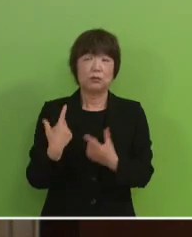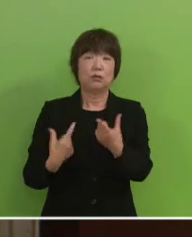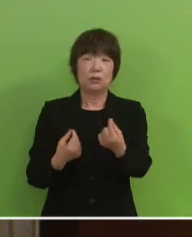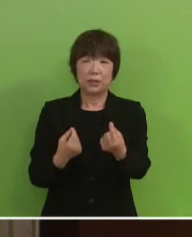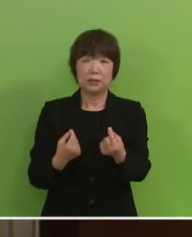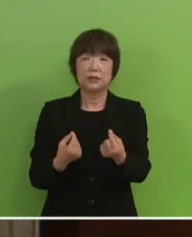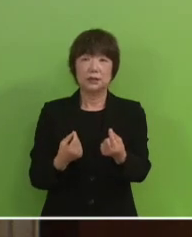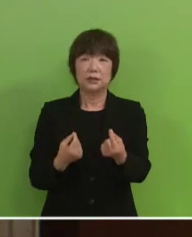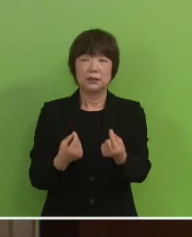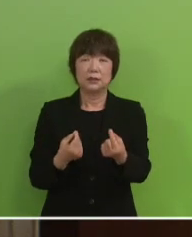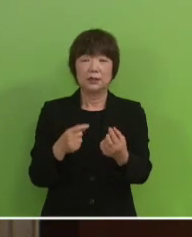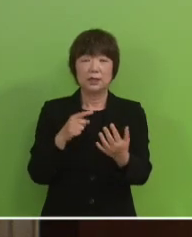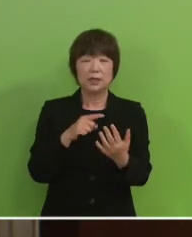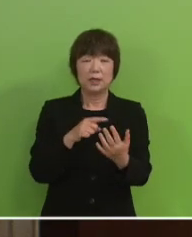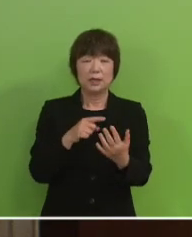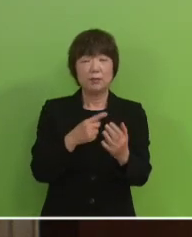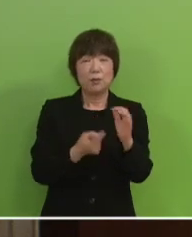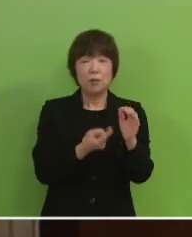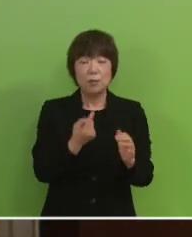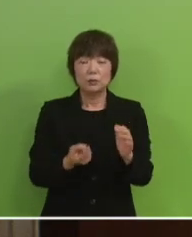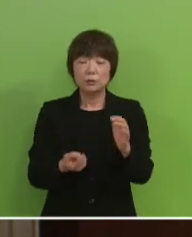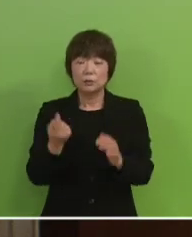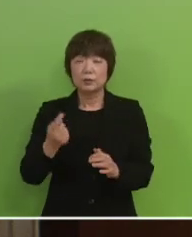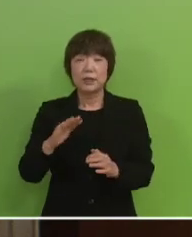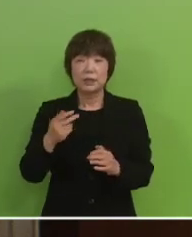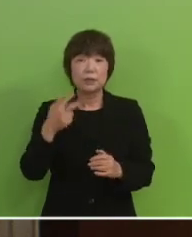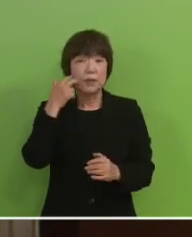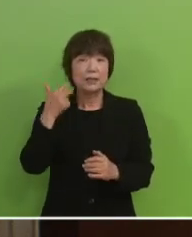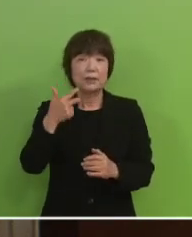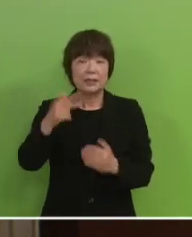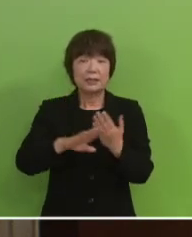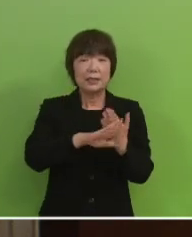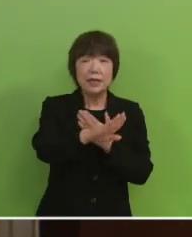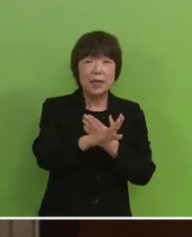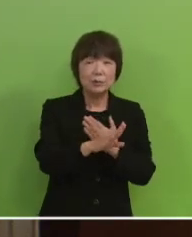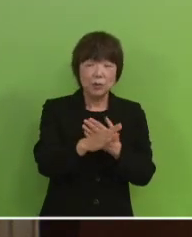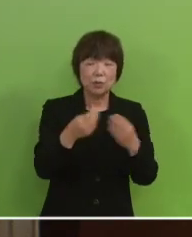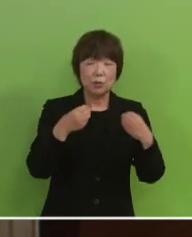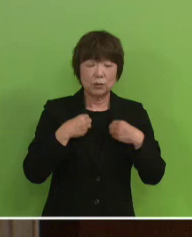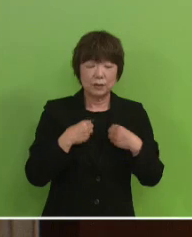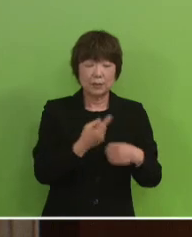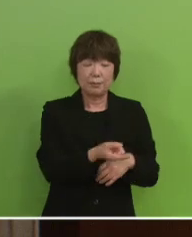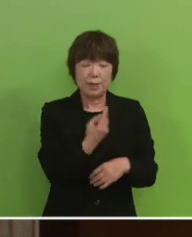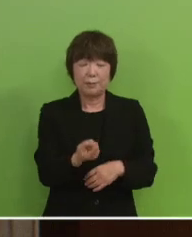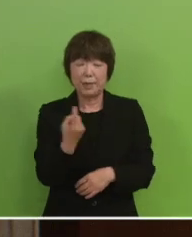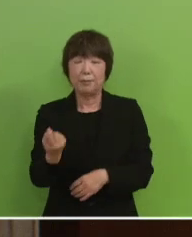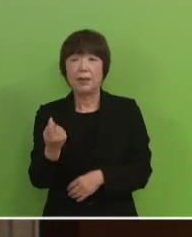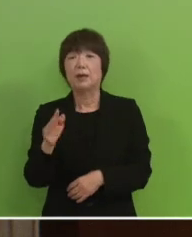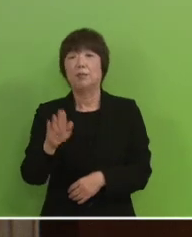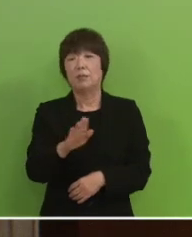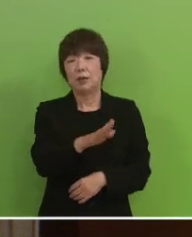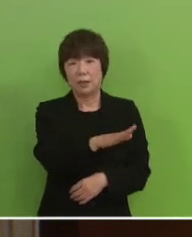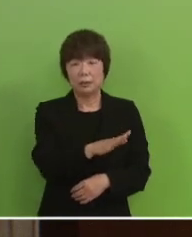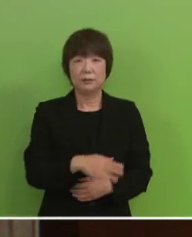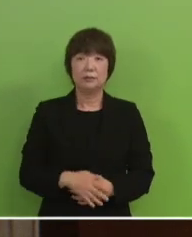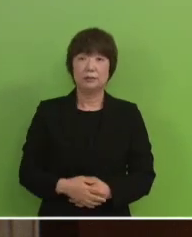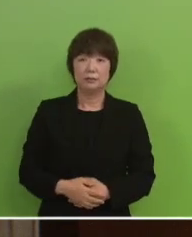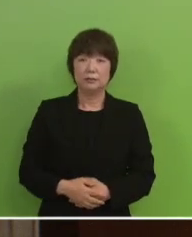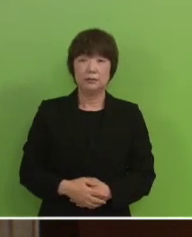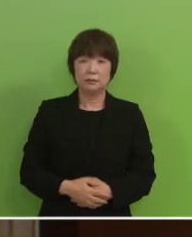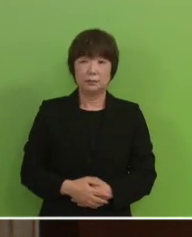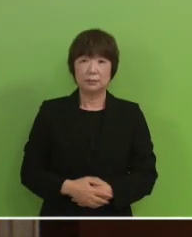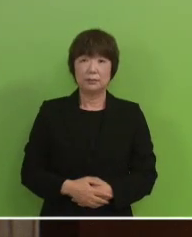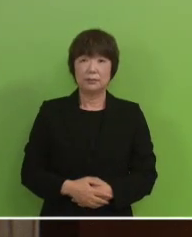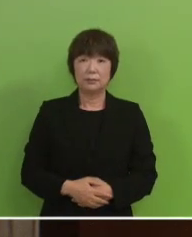にポツポツでありますがまずは市以外でも確認がございますの